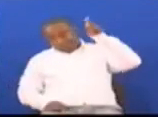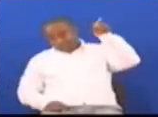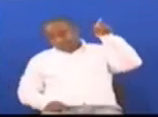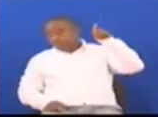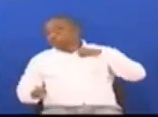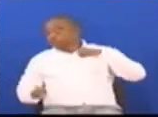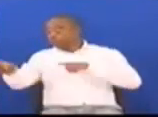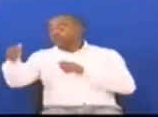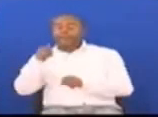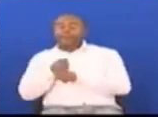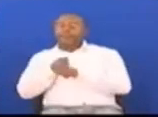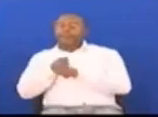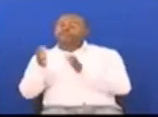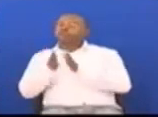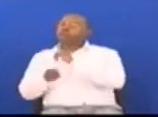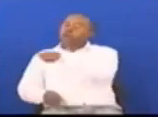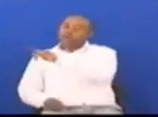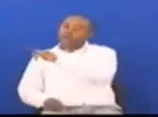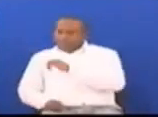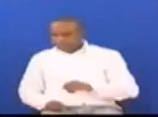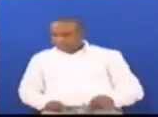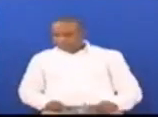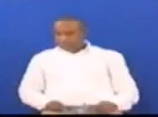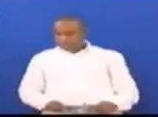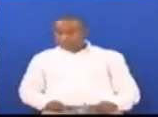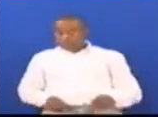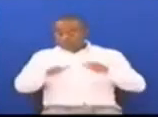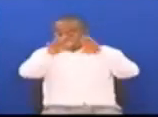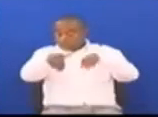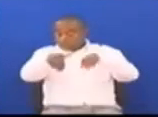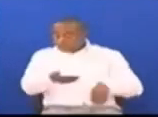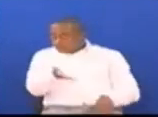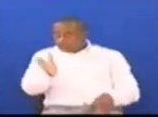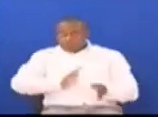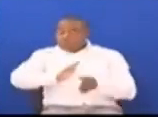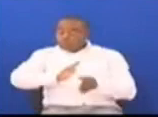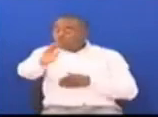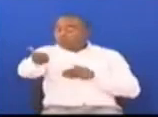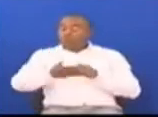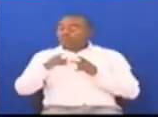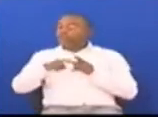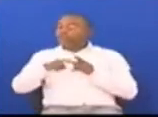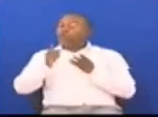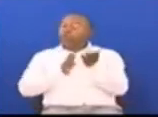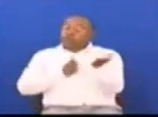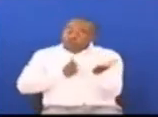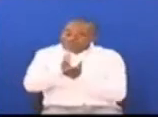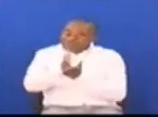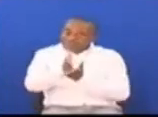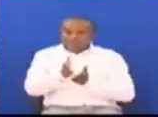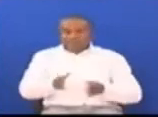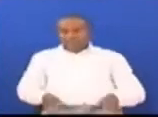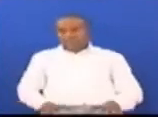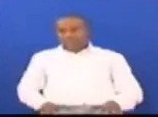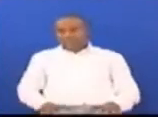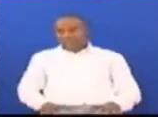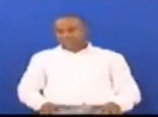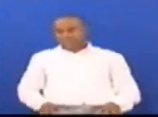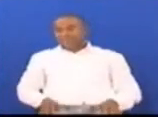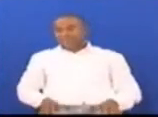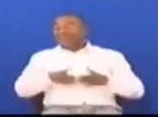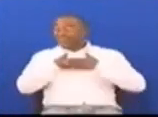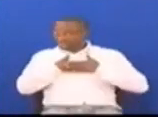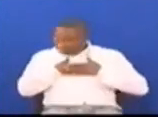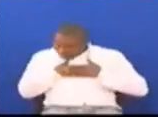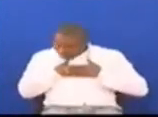umefanya kazi kubwa ya nchi na bunge hili, wakurudishe upite bila kupingwa mheshimiwa spika. Asante